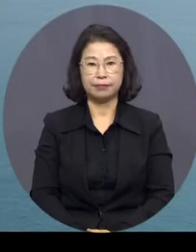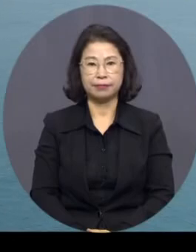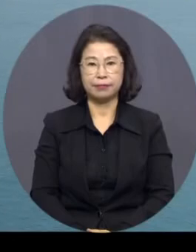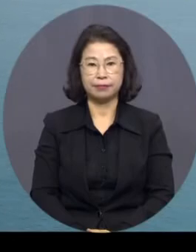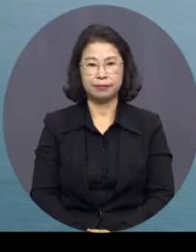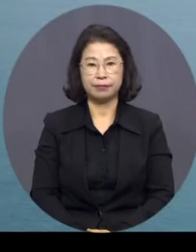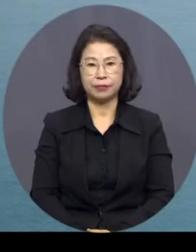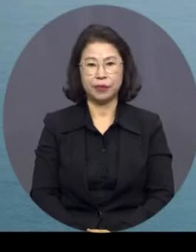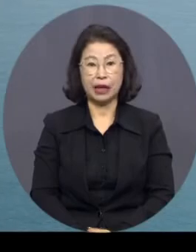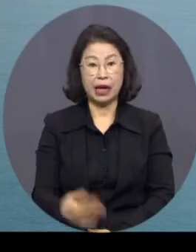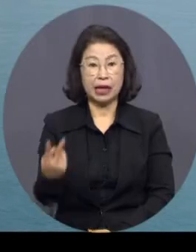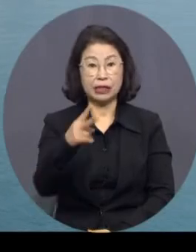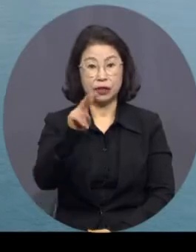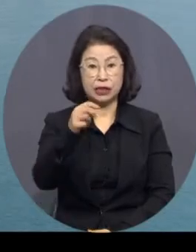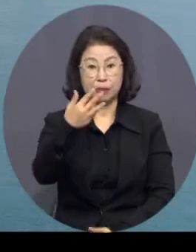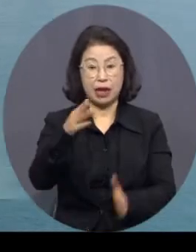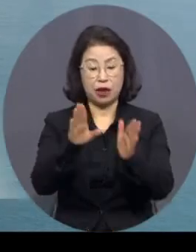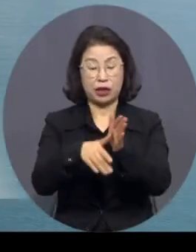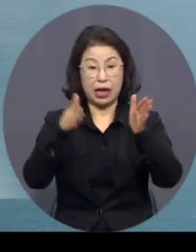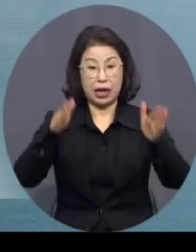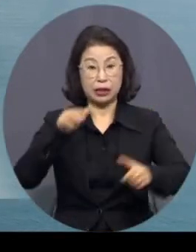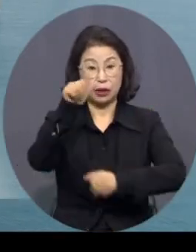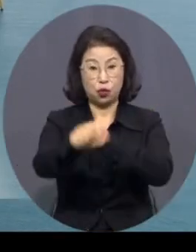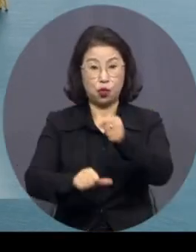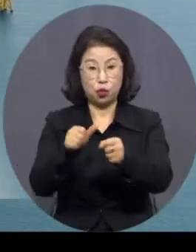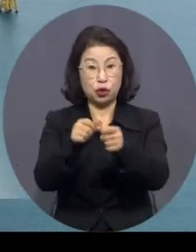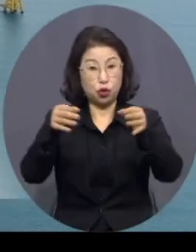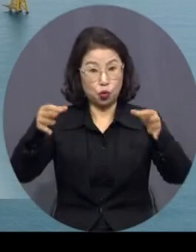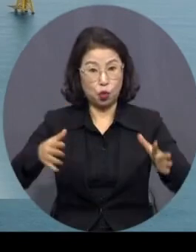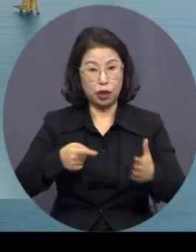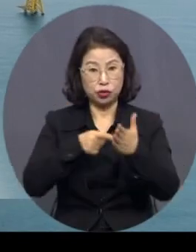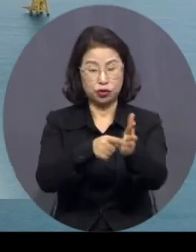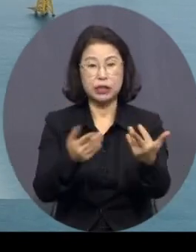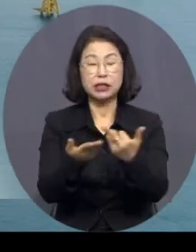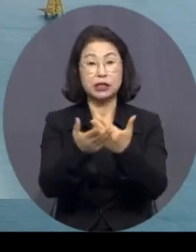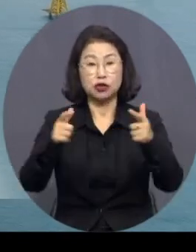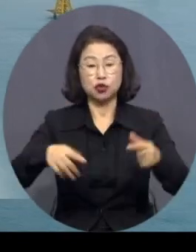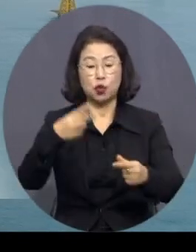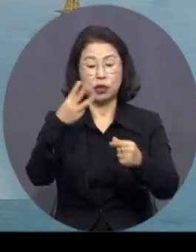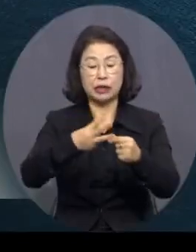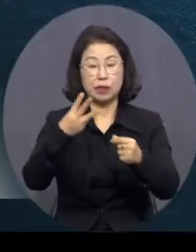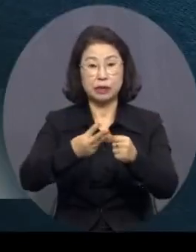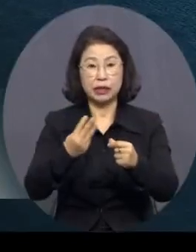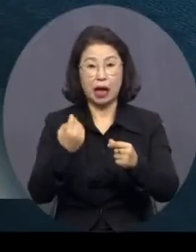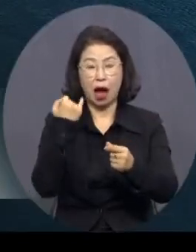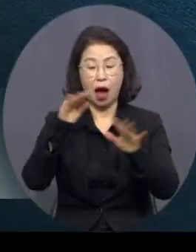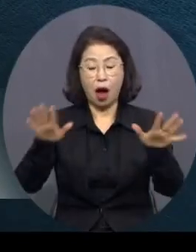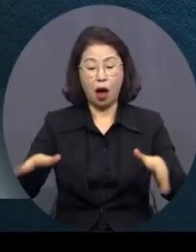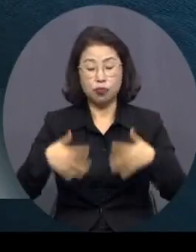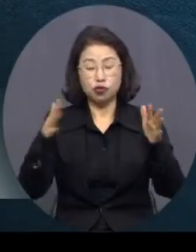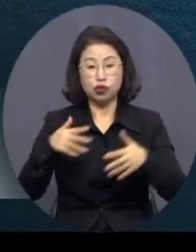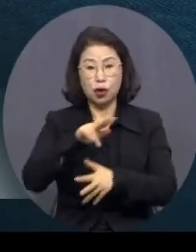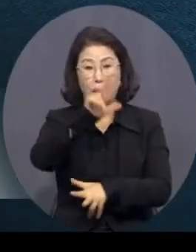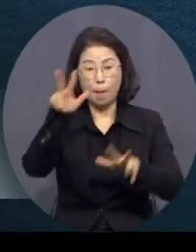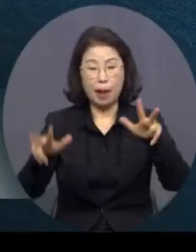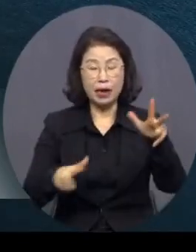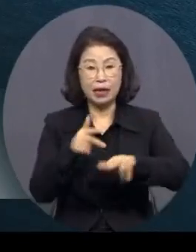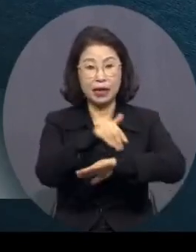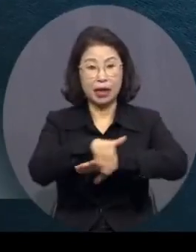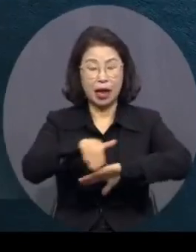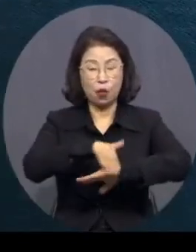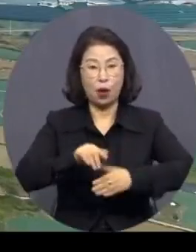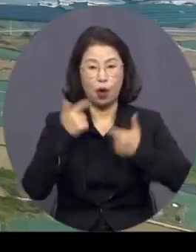오는 2028년까지 5년 동안 추진될 제주도제 3차 폭력 발전 종합 관리 계획이